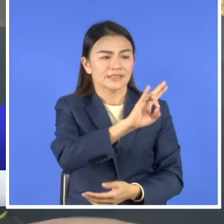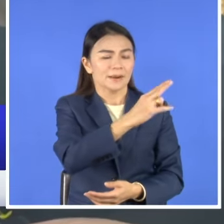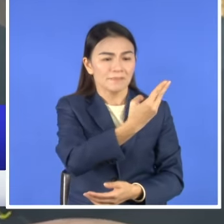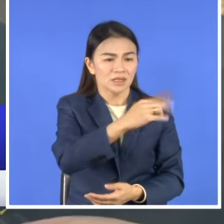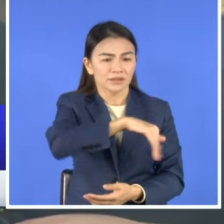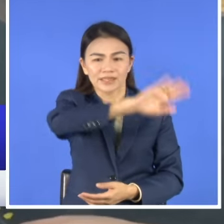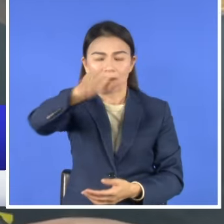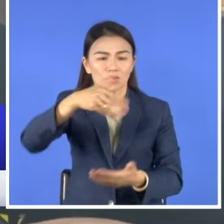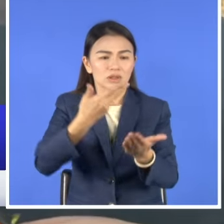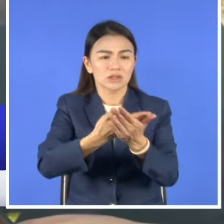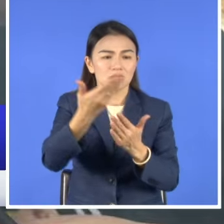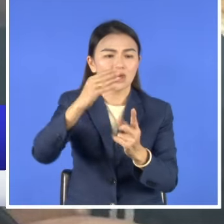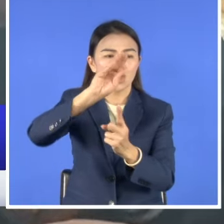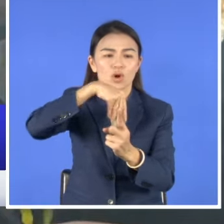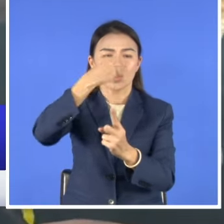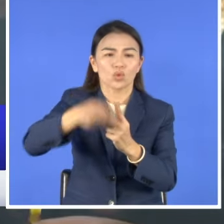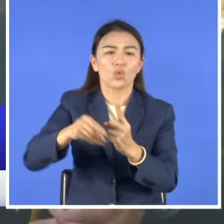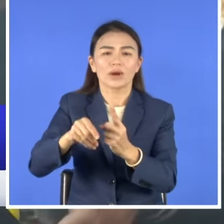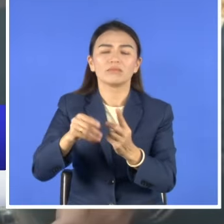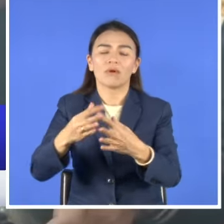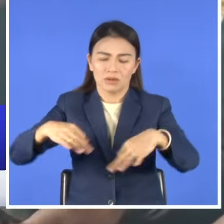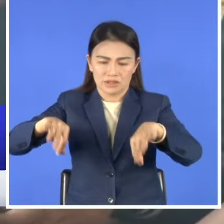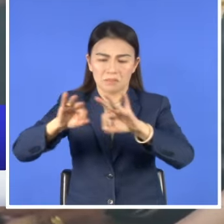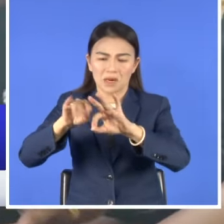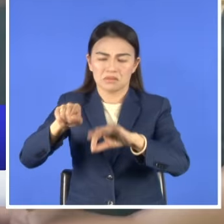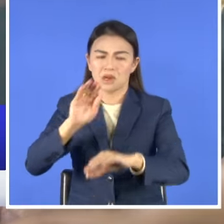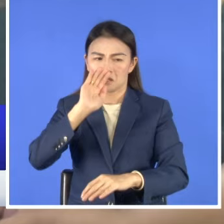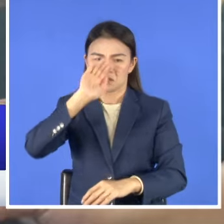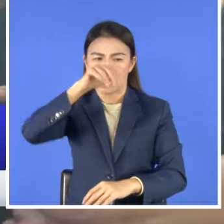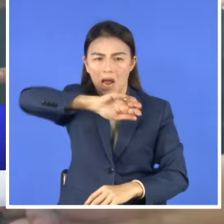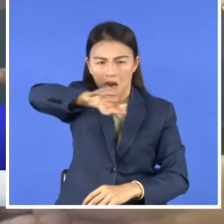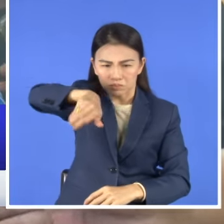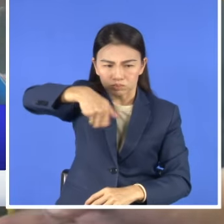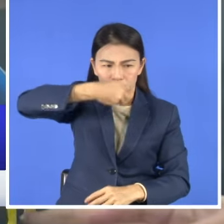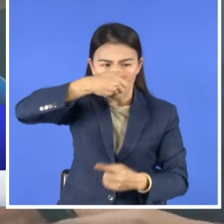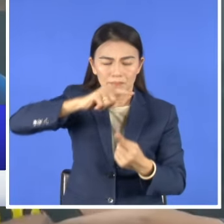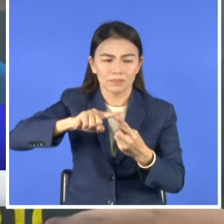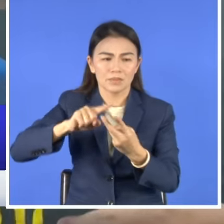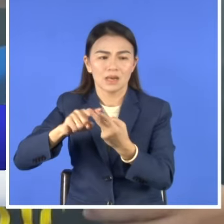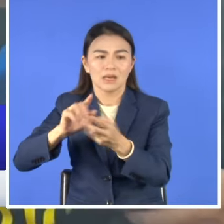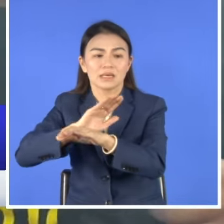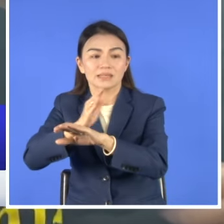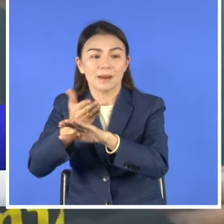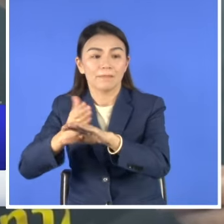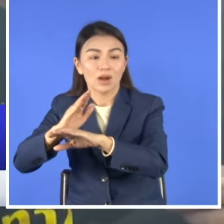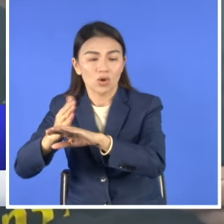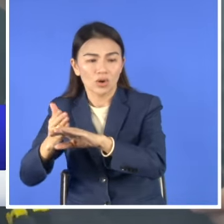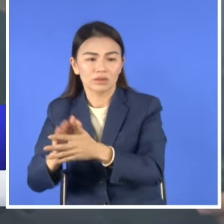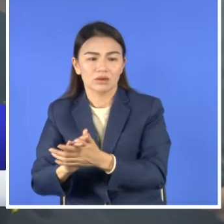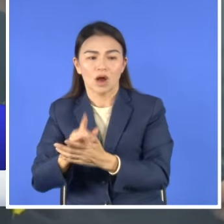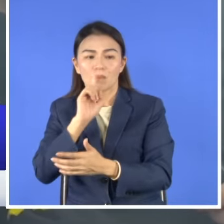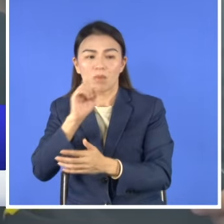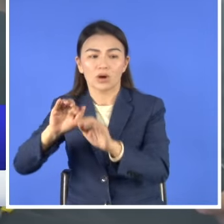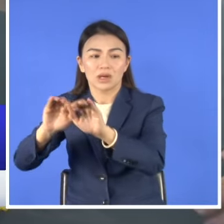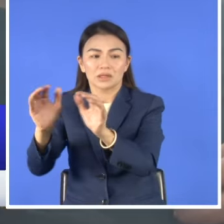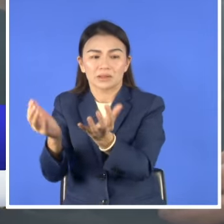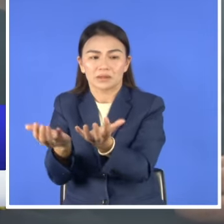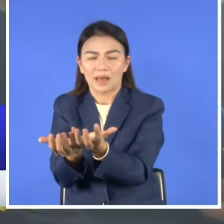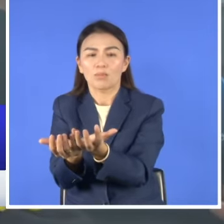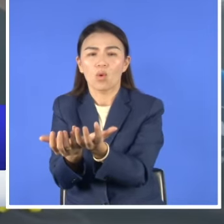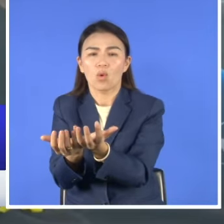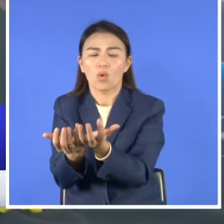ผมรู้ว่ากล้วยนี้สำคัญที่สุดสำหรับช้างข้าวโพดสับปะรดนะครับแต่มีคนแนะนำว่าแตงโมอย่าเอามาเพราะมันมีใช่เคลือบ